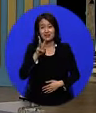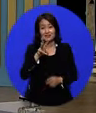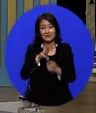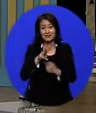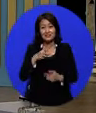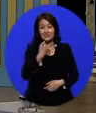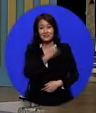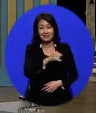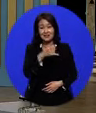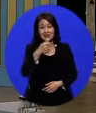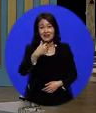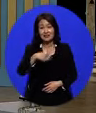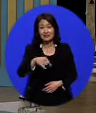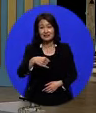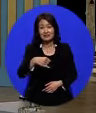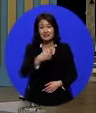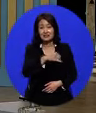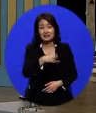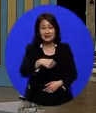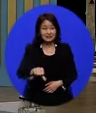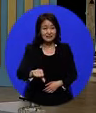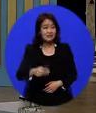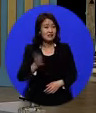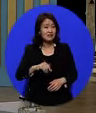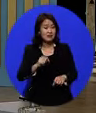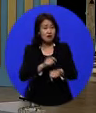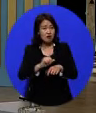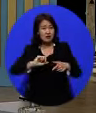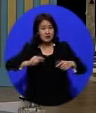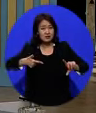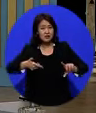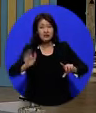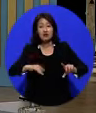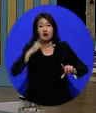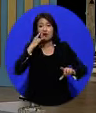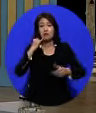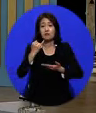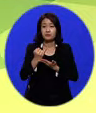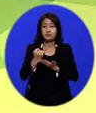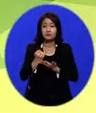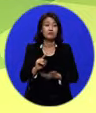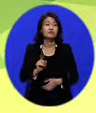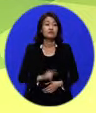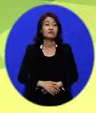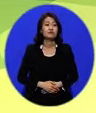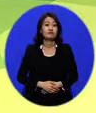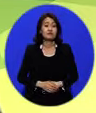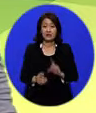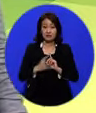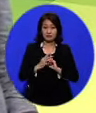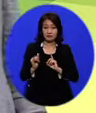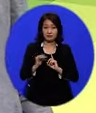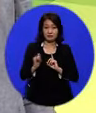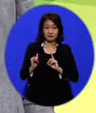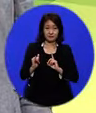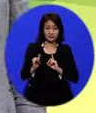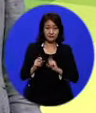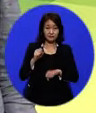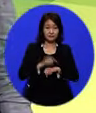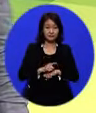있어요. 딸 아들. 그런데 절대 같지 않아요. 그런데 엄마는 자, 어떤가요? 한 사람이죠? 네.